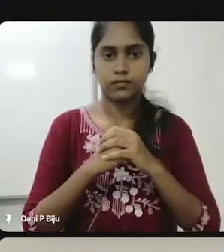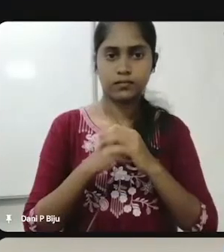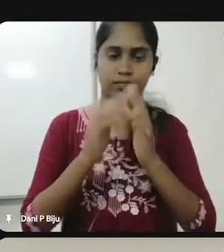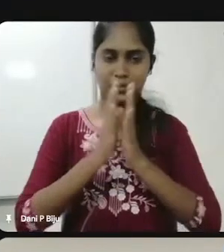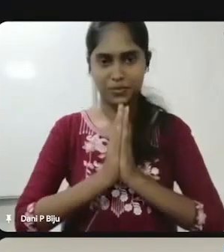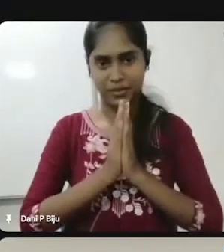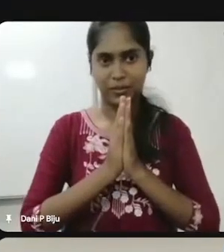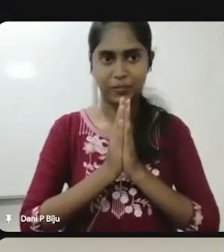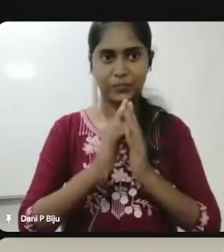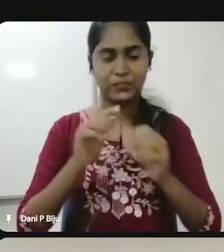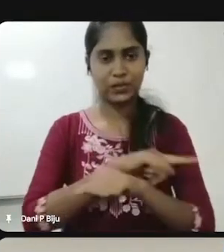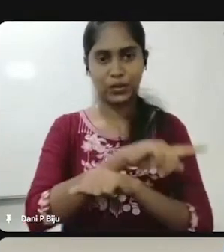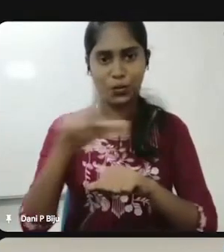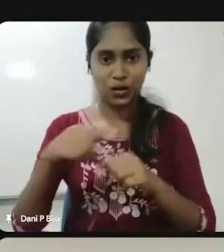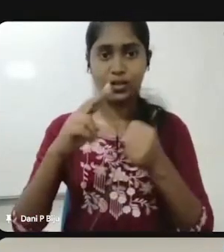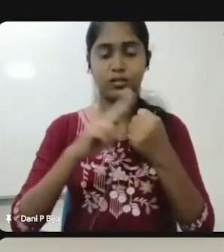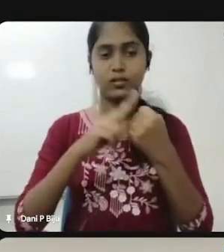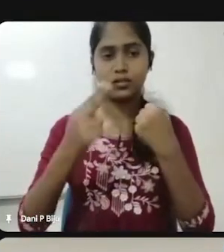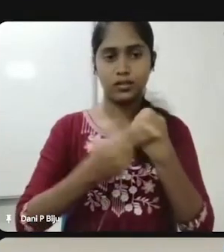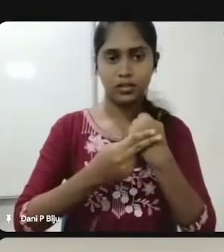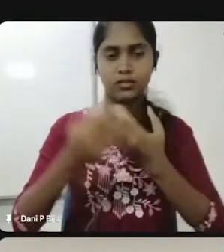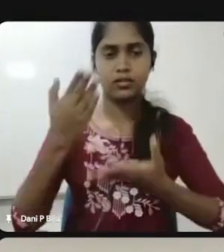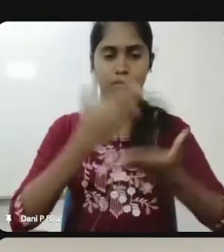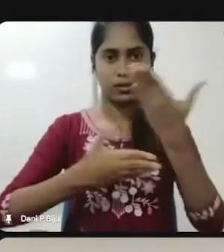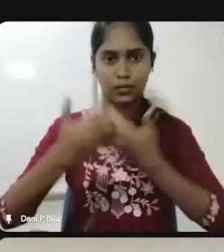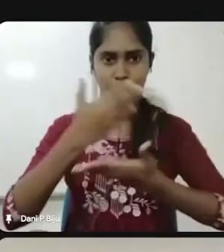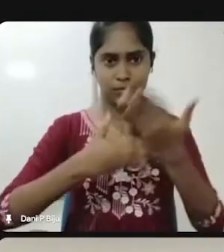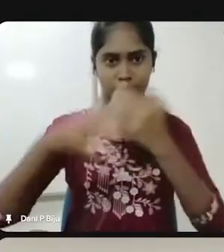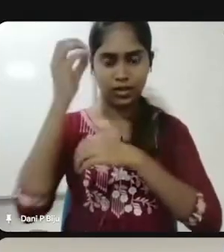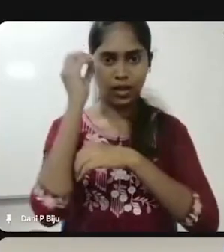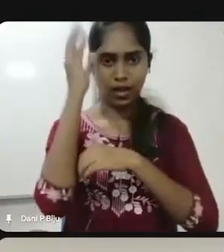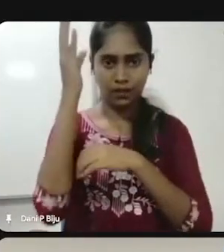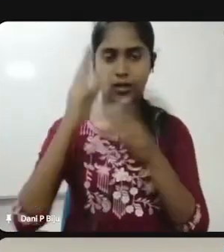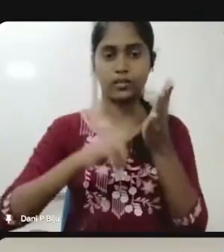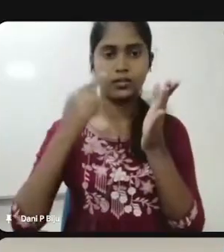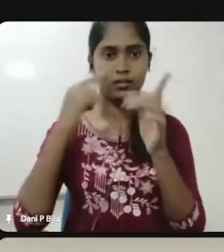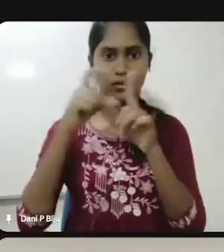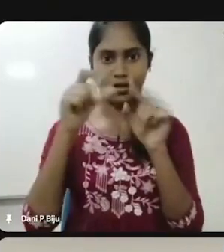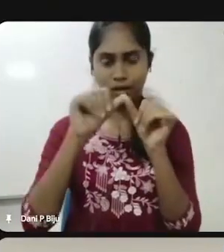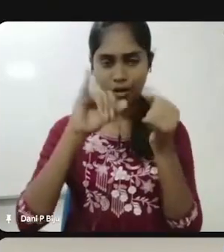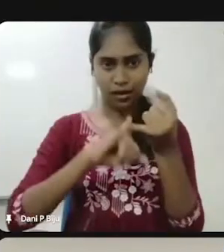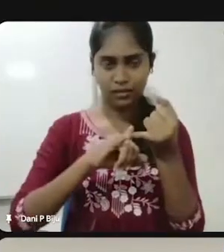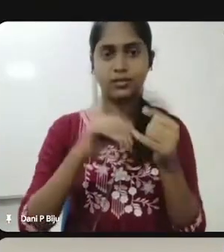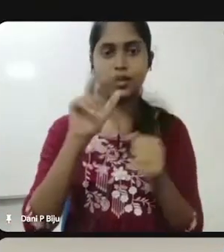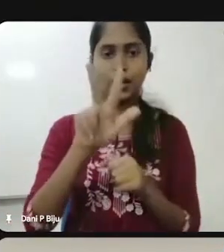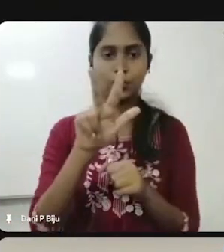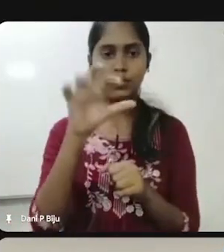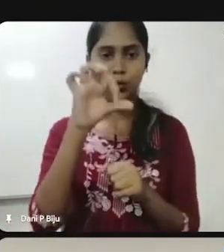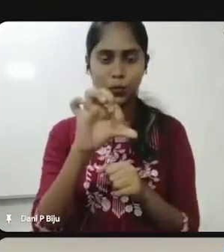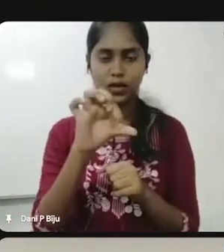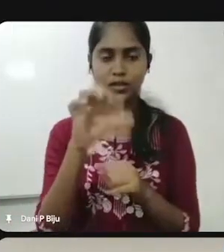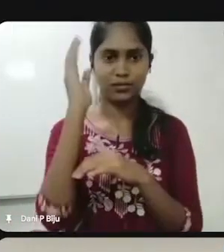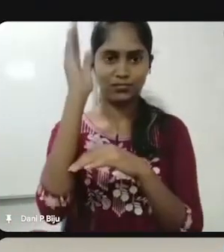നമസ്കാരം. നിഷ് ഓൺലൈൻ ഇന്ററാക്റ്റീവ് ഡിസബിലിറ്റി അവയർനെസ് സെമിനാർ അഥവാ നിഡാസിന്റെ 89ാം പതിപ്പിലേക്ക് ഏവർക്കും